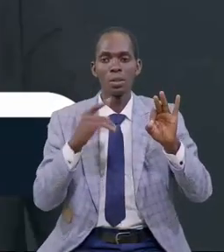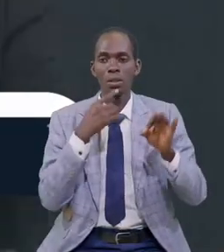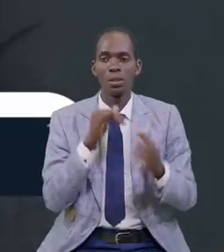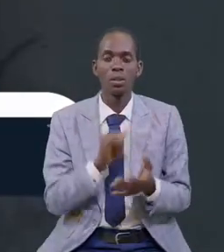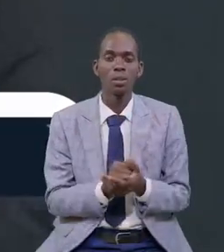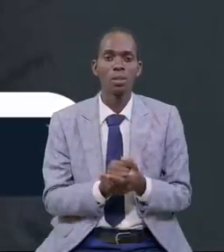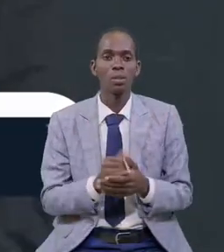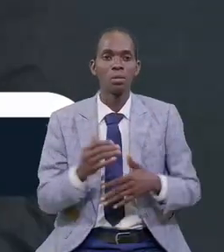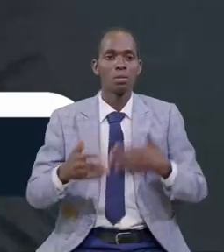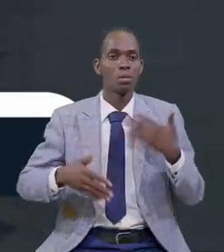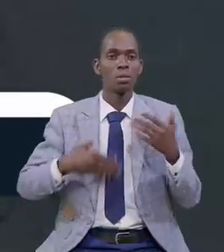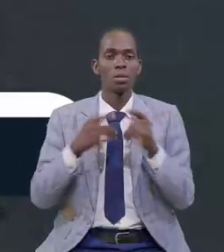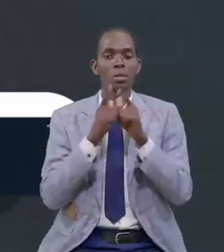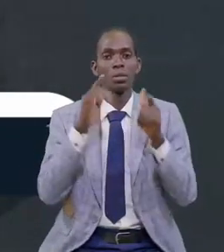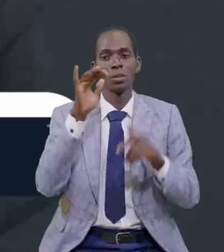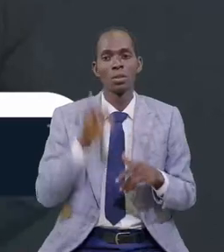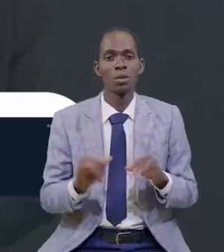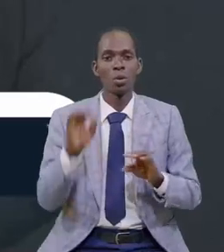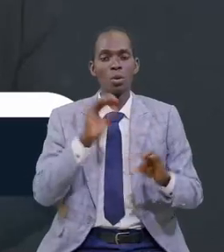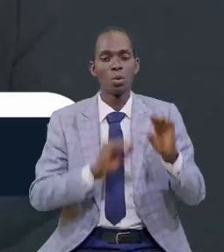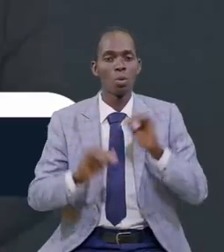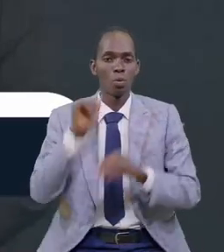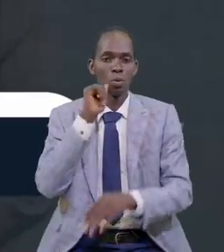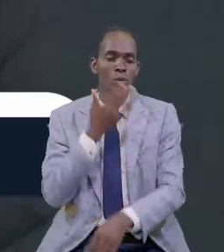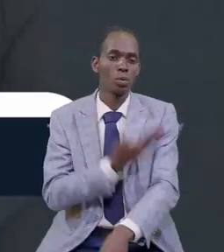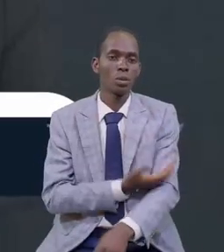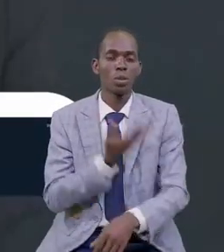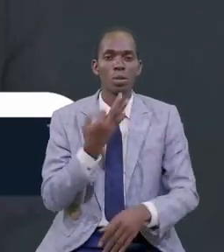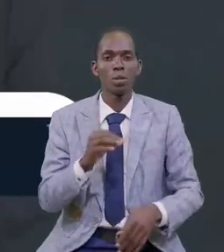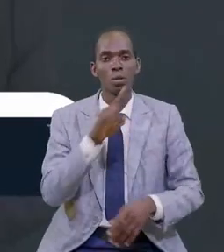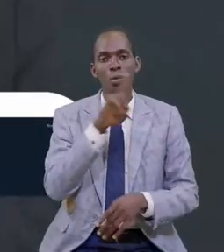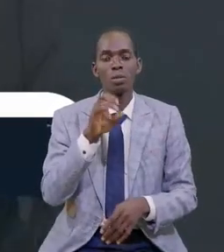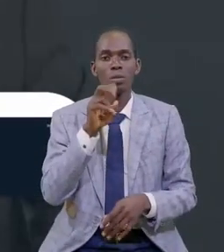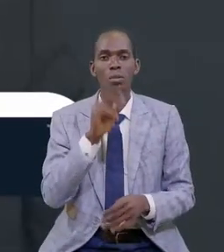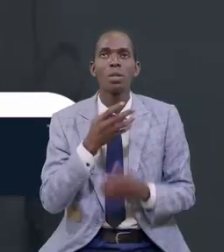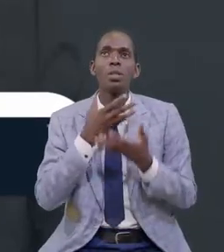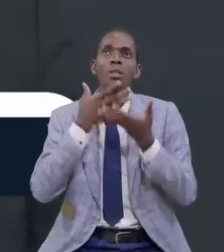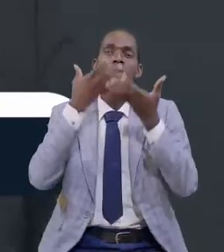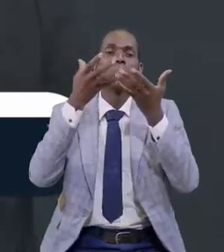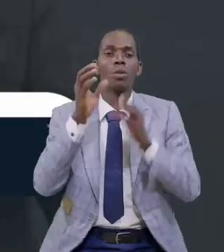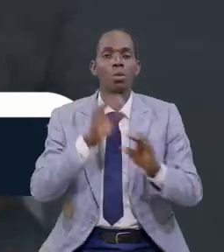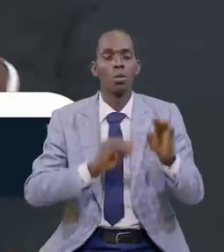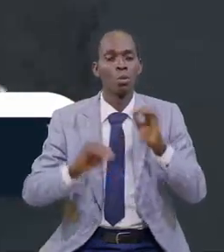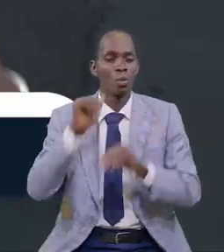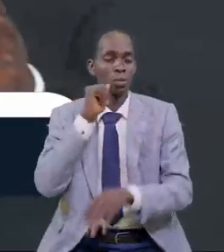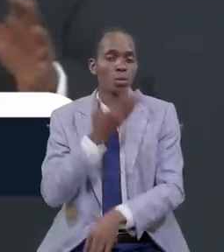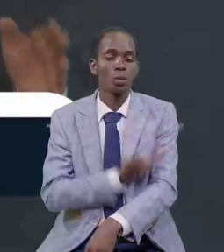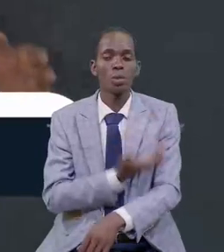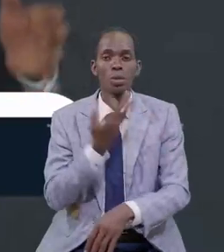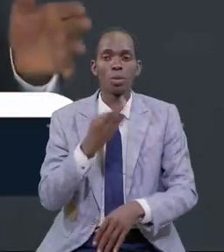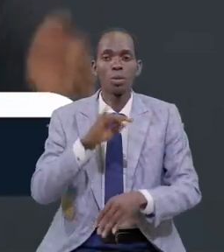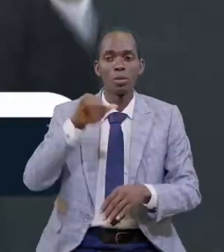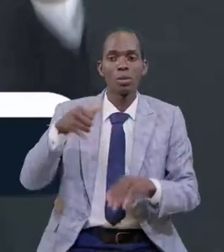soit transporté dans l'gissce fille de Sion pousse des cris de joie fill